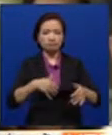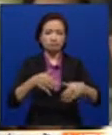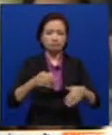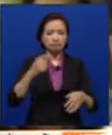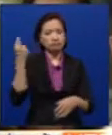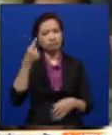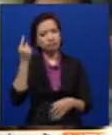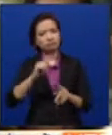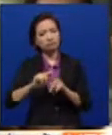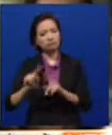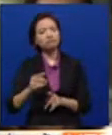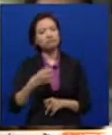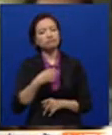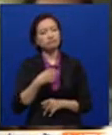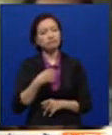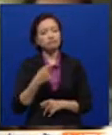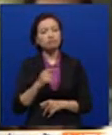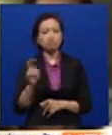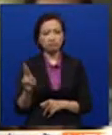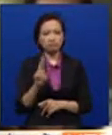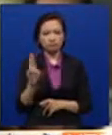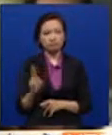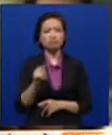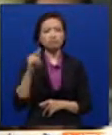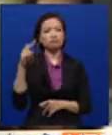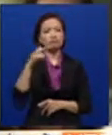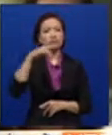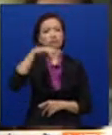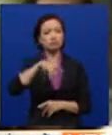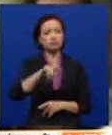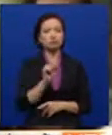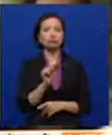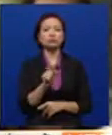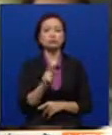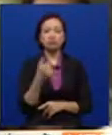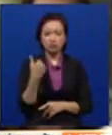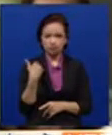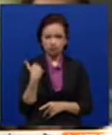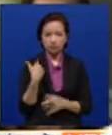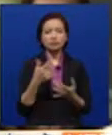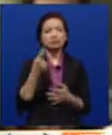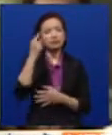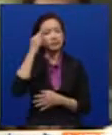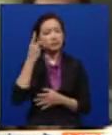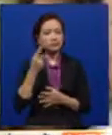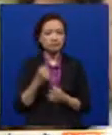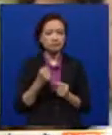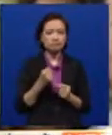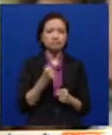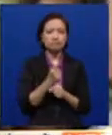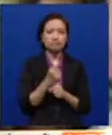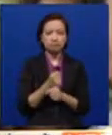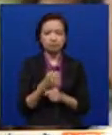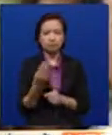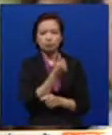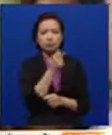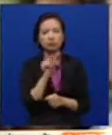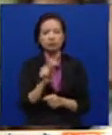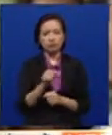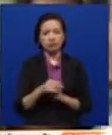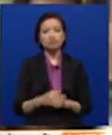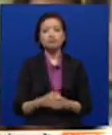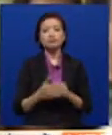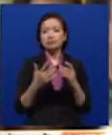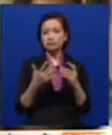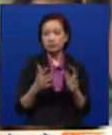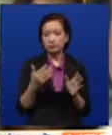ก็ต้องการจะใช้บริการตรงนี้โดยด่วนนะครับแล้วก็คิดว่าพยายามเร่งรัดนอกจาก